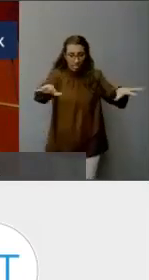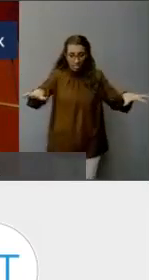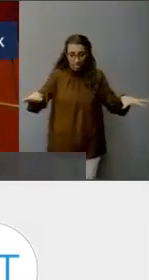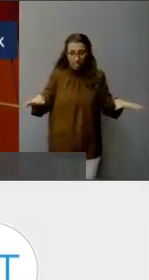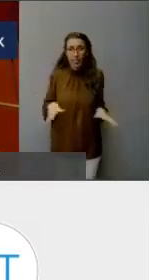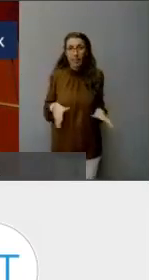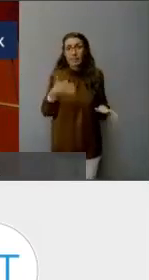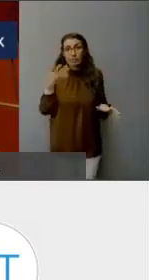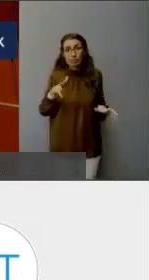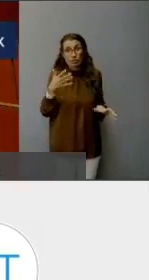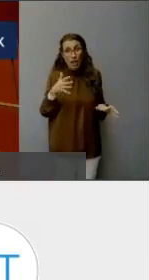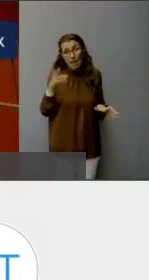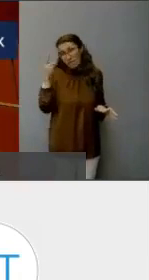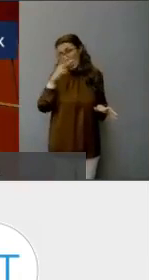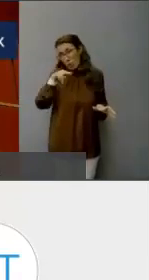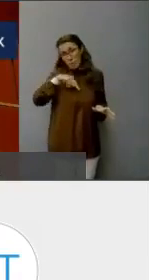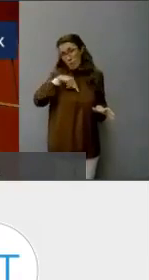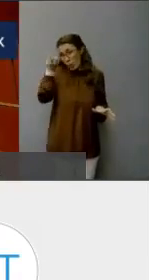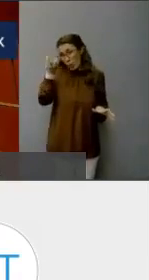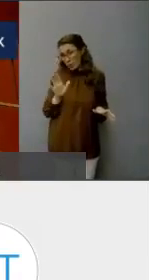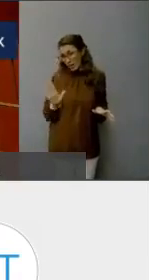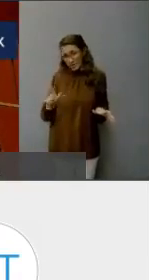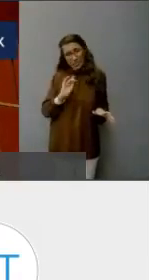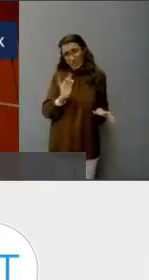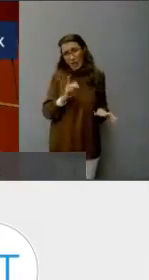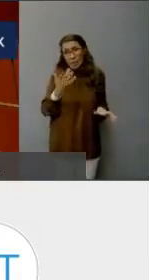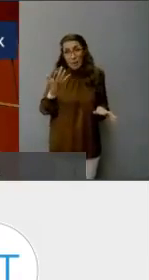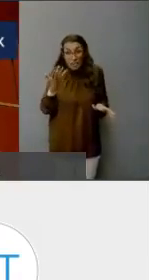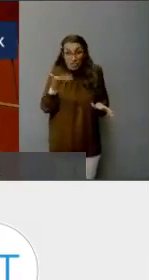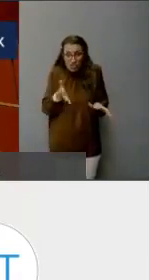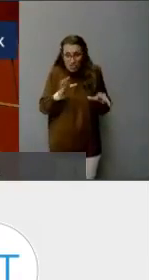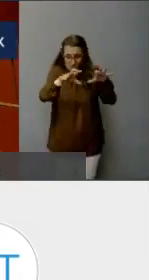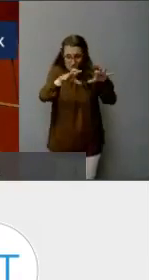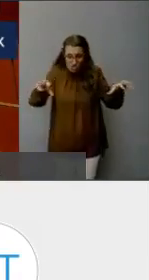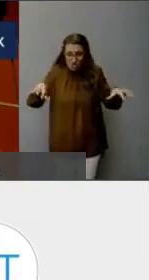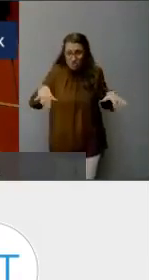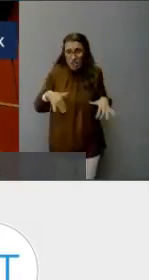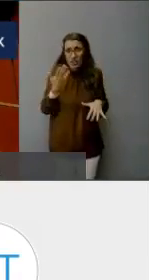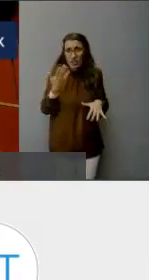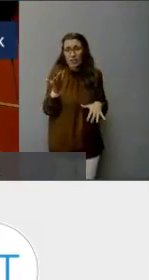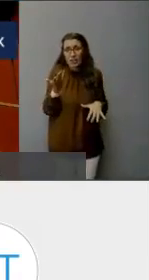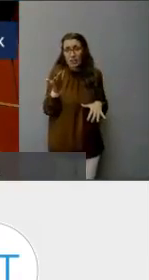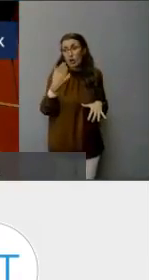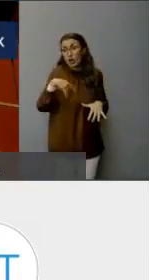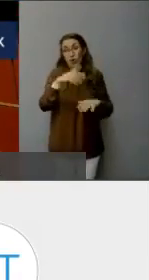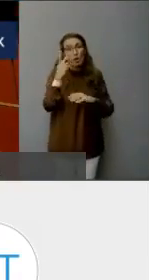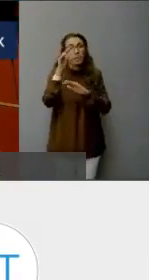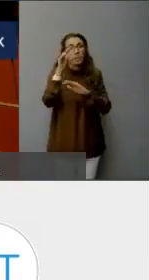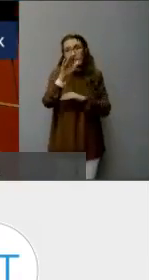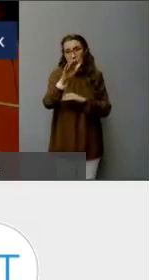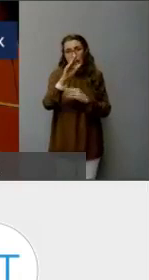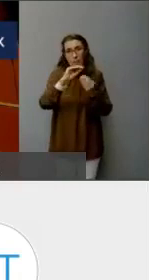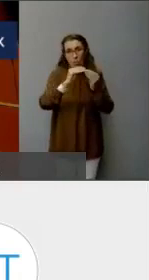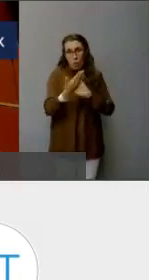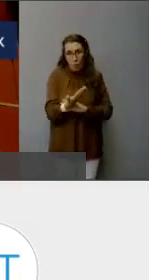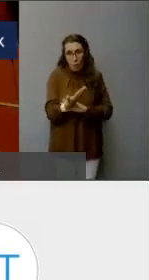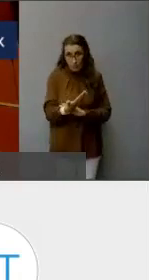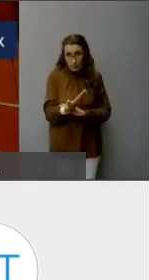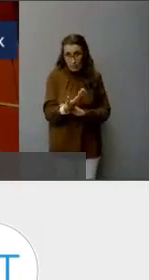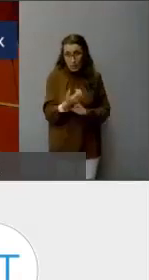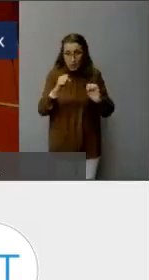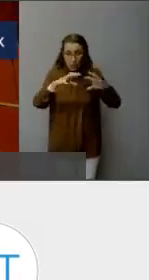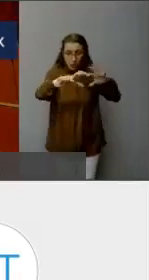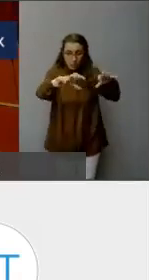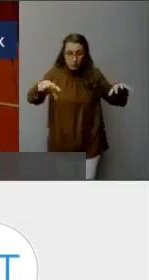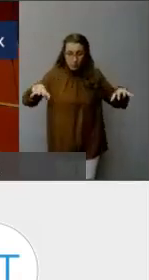del dell'imprenditore del proprietario ma ci interessa poco e veniamo che ci sia la possibilità di allacciarsi a